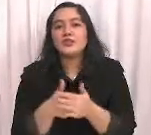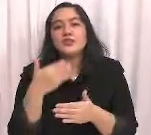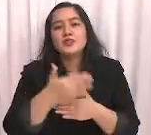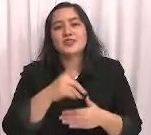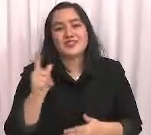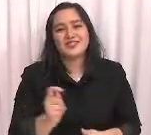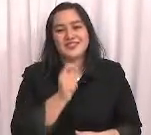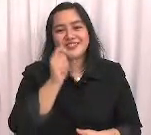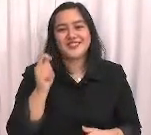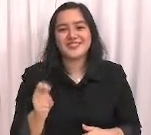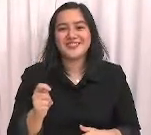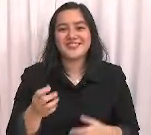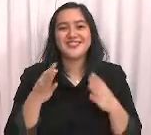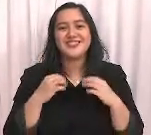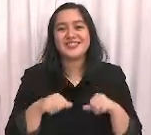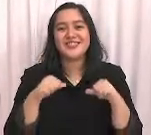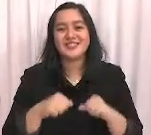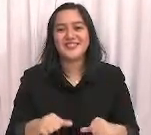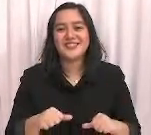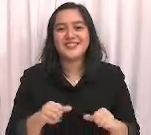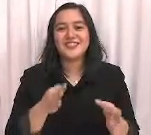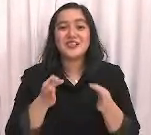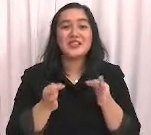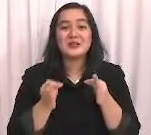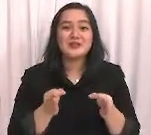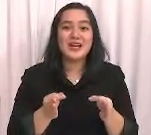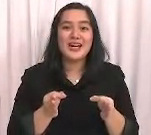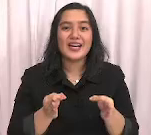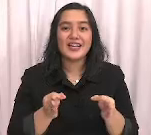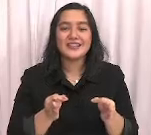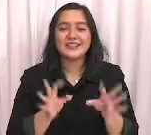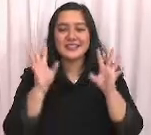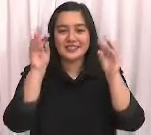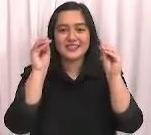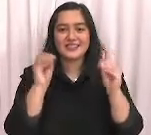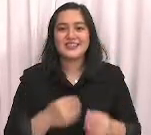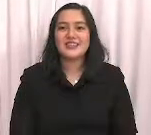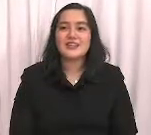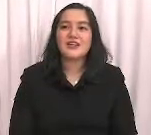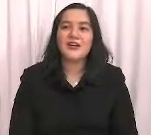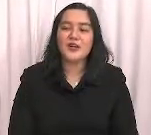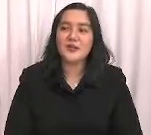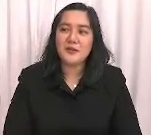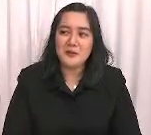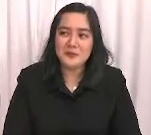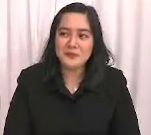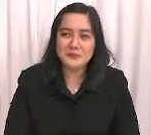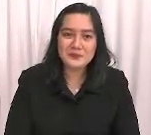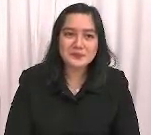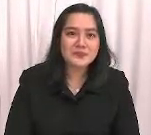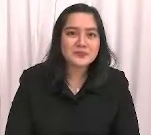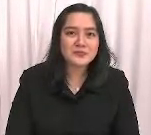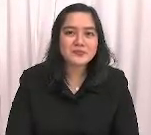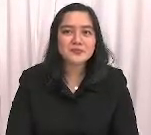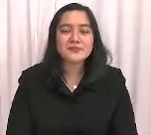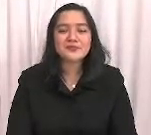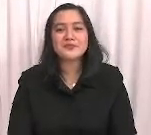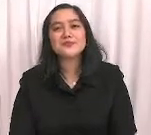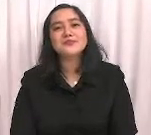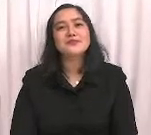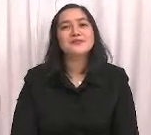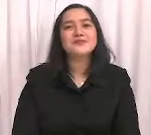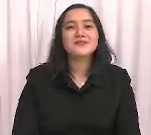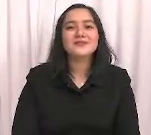mga naiwan pang mga... I-enjoy niyo po ang lunch niyo. Last Tuesday na to? Opo, last Tuesday na po.